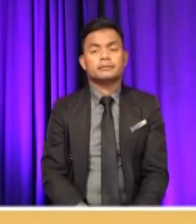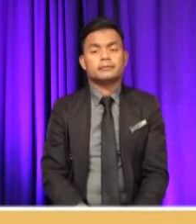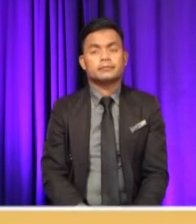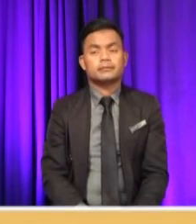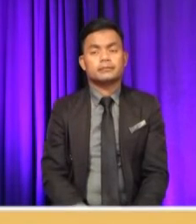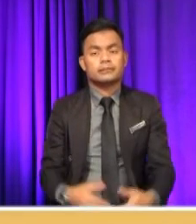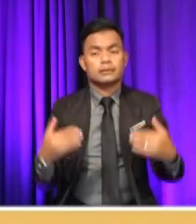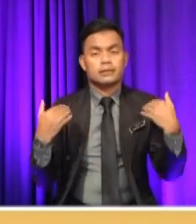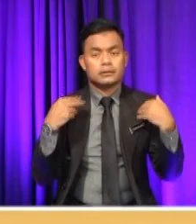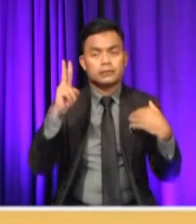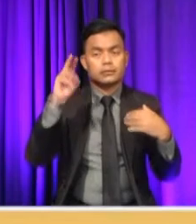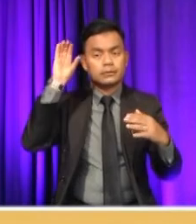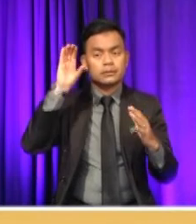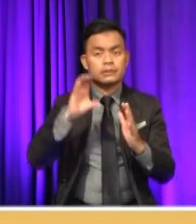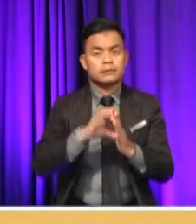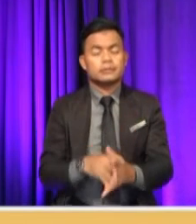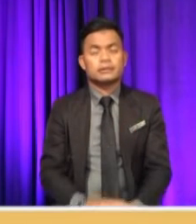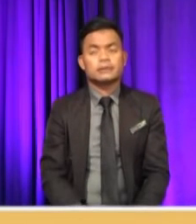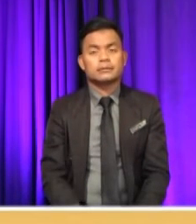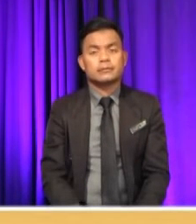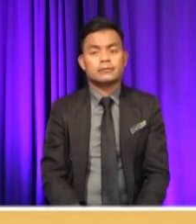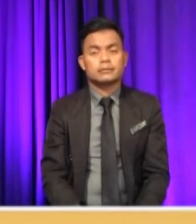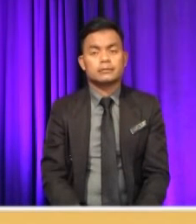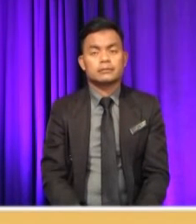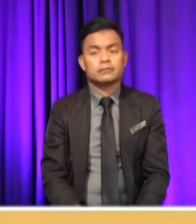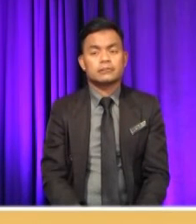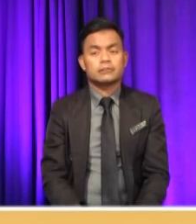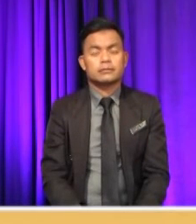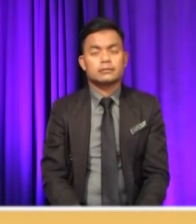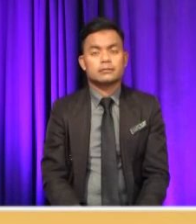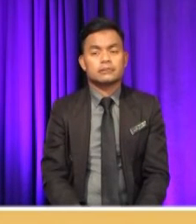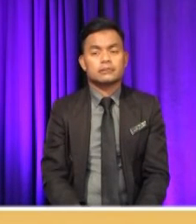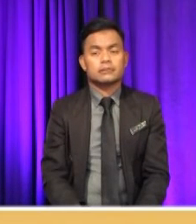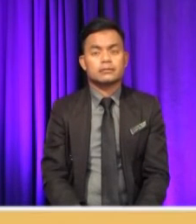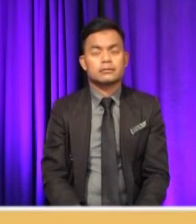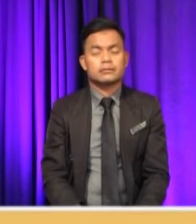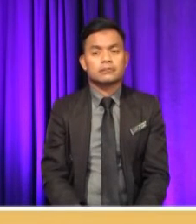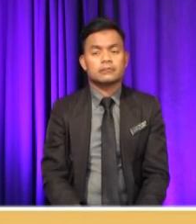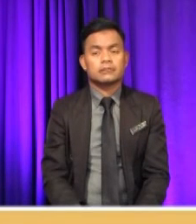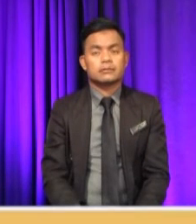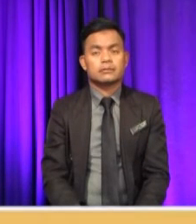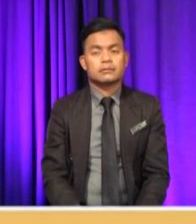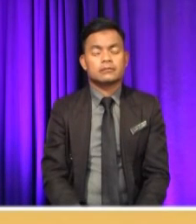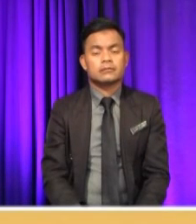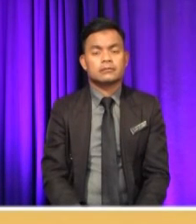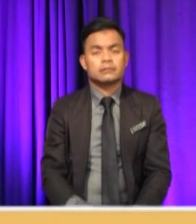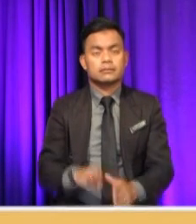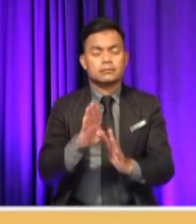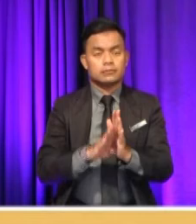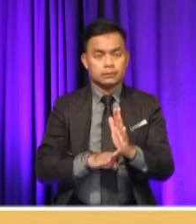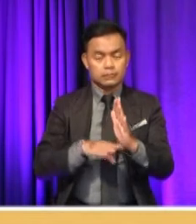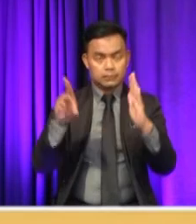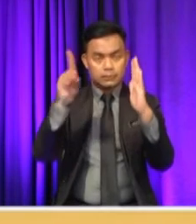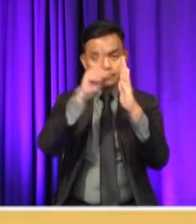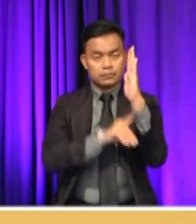ini gambar rajah A, yang ini rajah B. Okey. Okey, apa soalan dia? Berdasarkan pada kedudukan